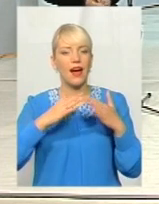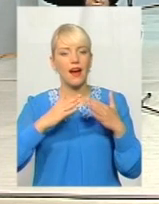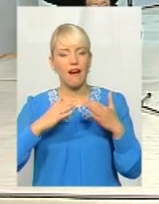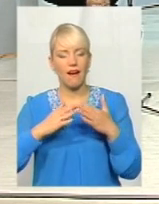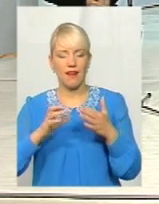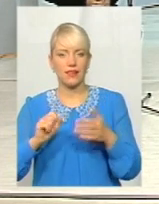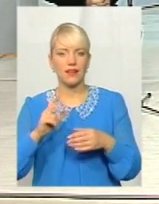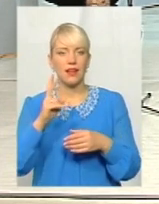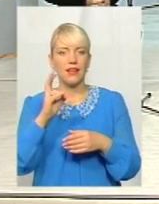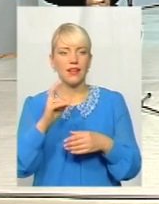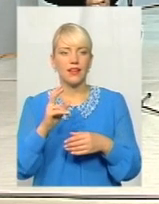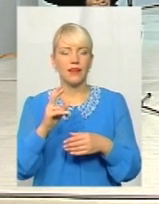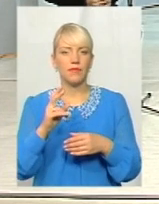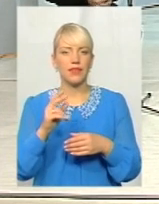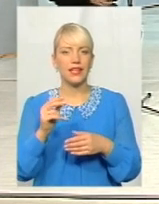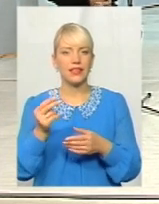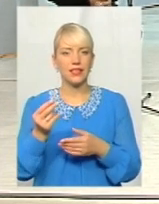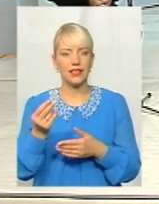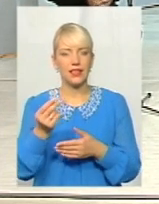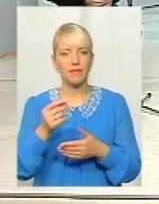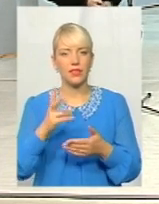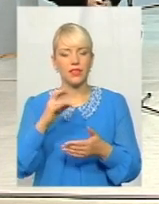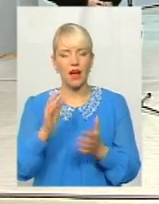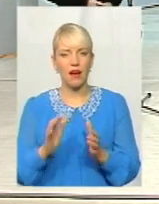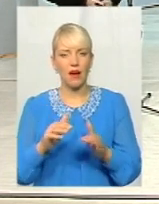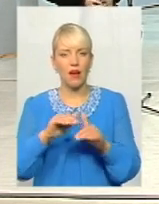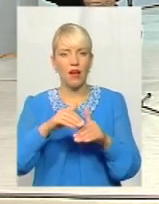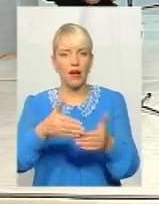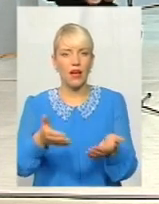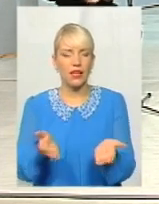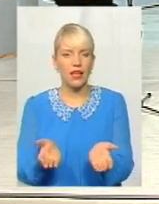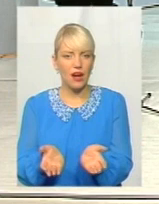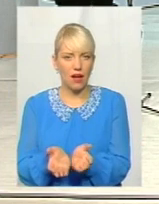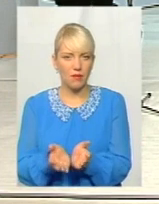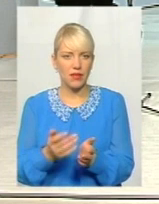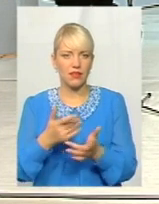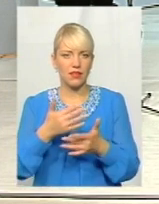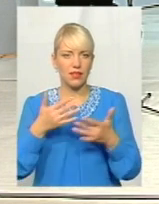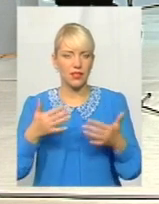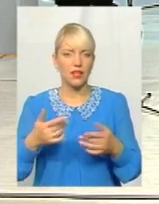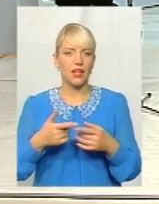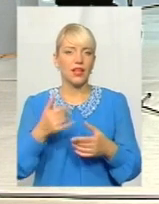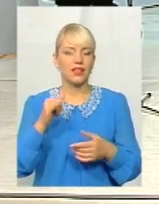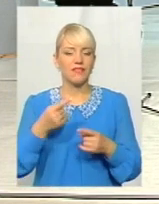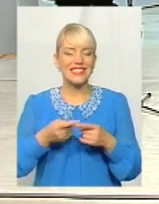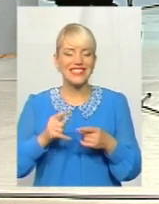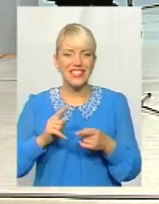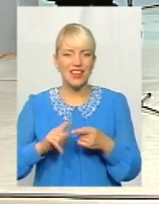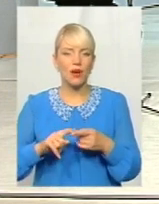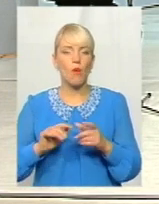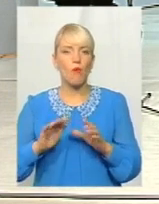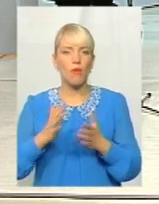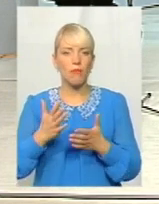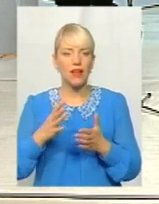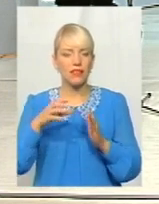декоративний розпис, розпис кераміки. В цих моментах заключалося,